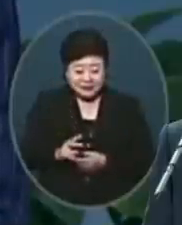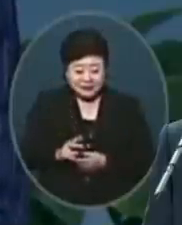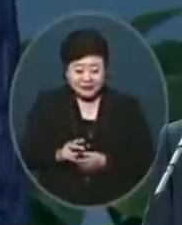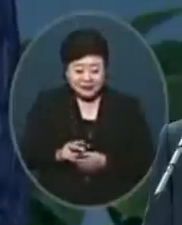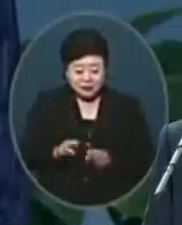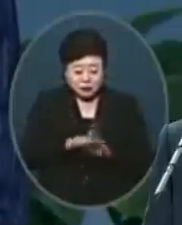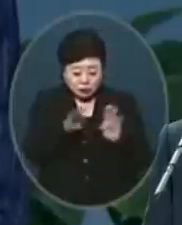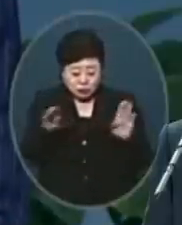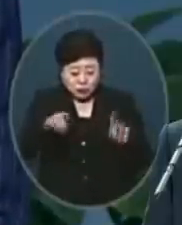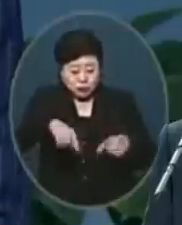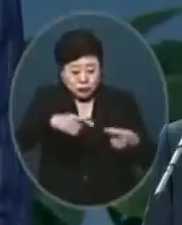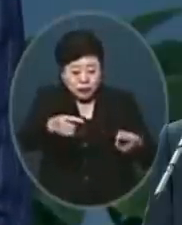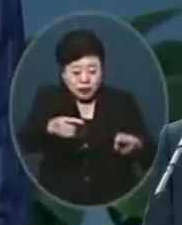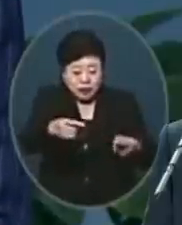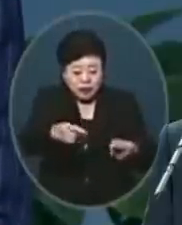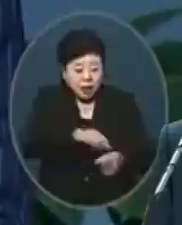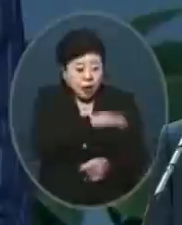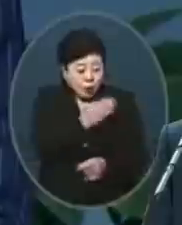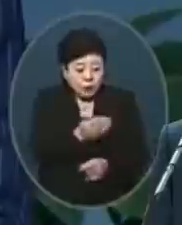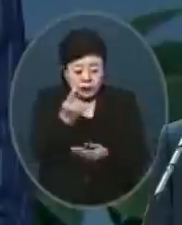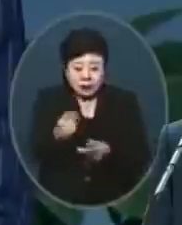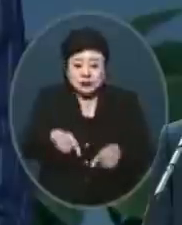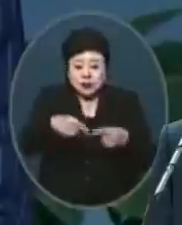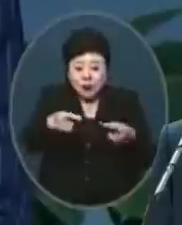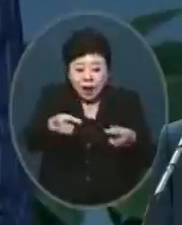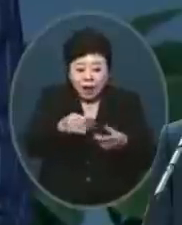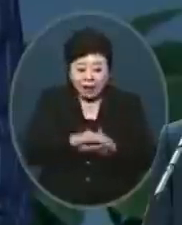방문을 열어 들어오는데 이 권사님이 들어오는 거예요.